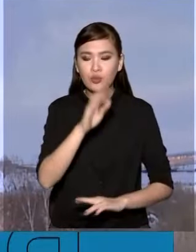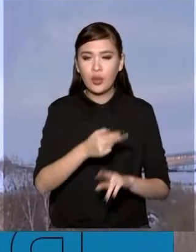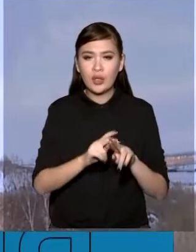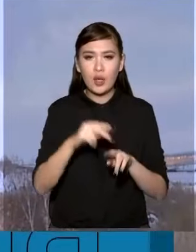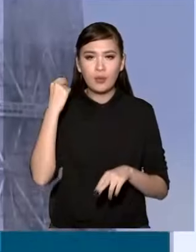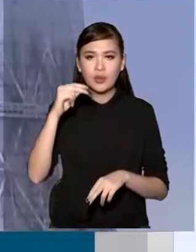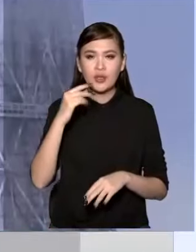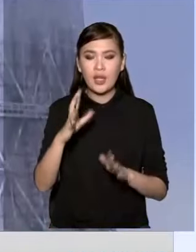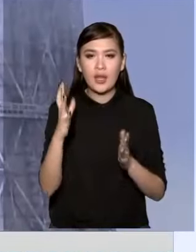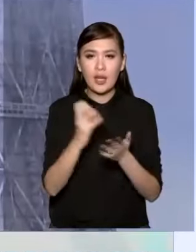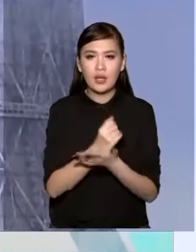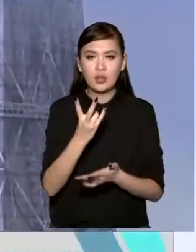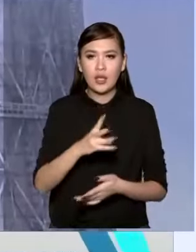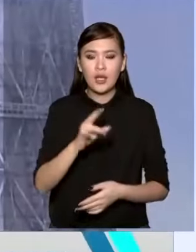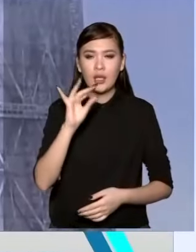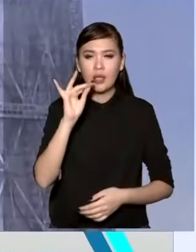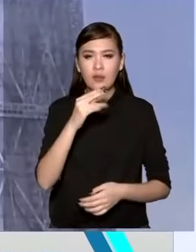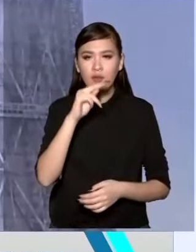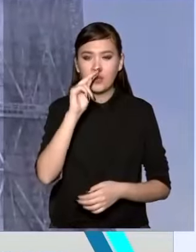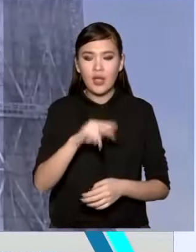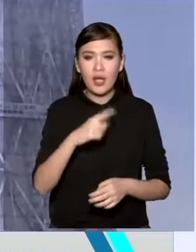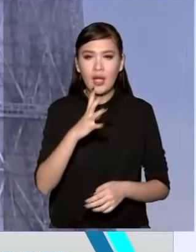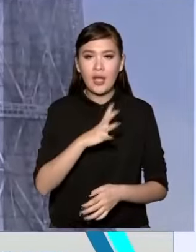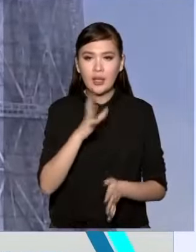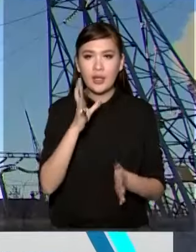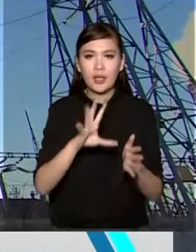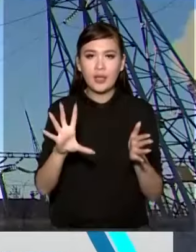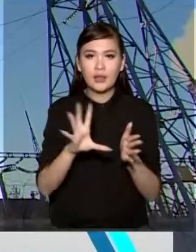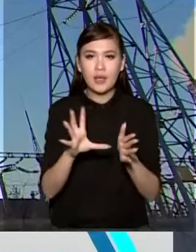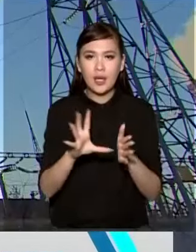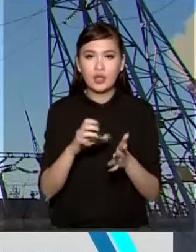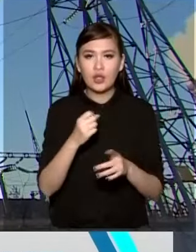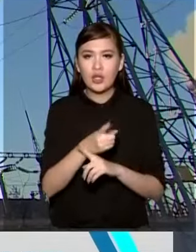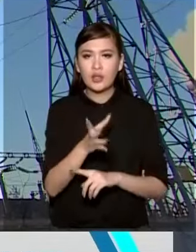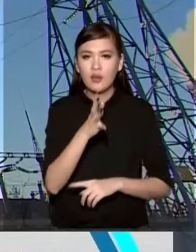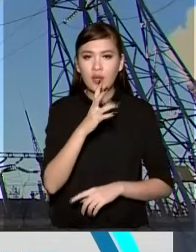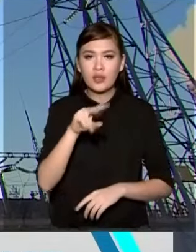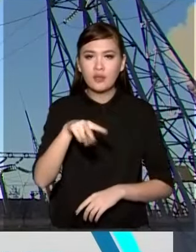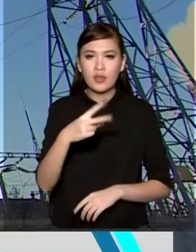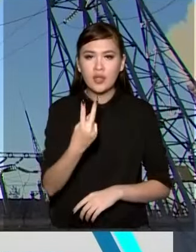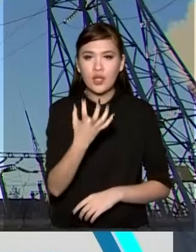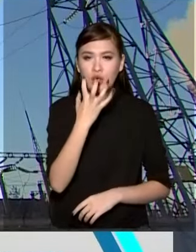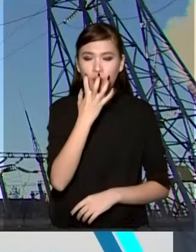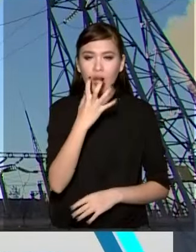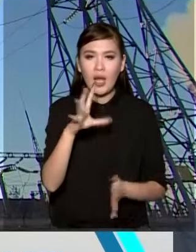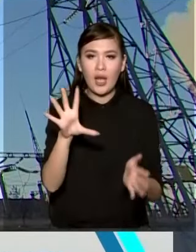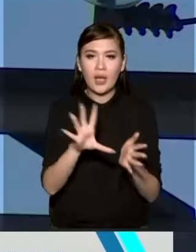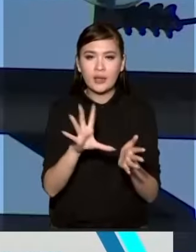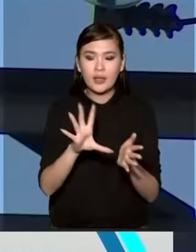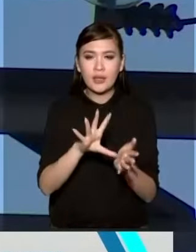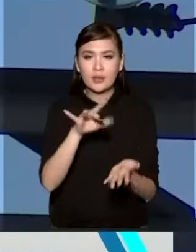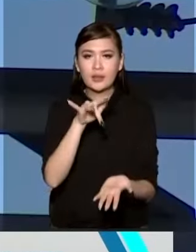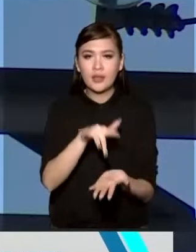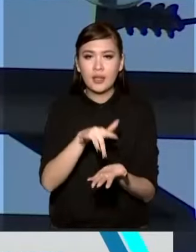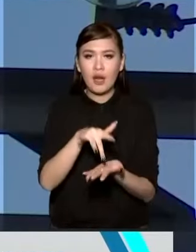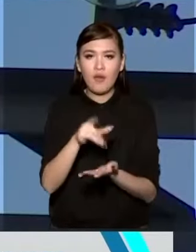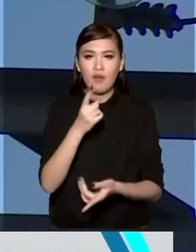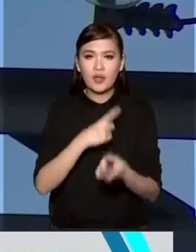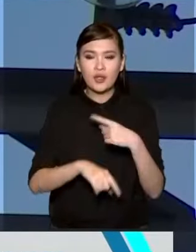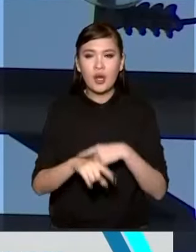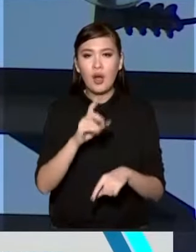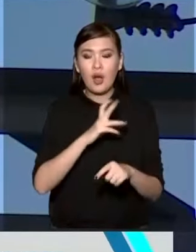и наказать. По данным Министерства энергетики, в частной собственности находятся 22 теплоэлектроцентрали. Возвращать